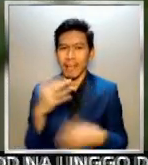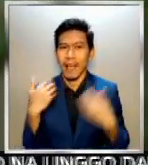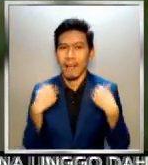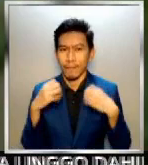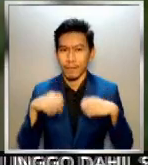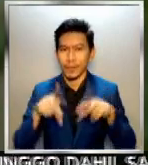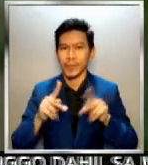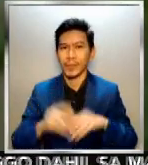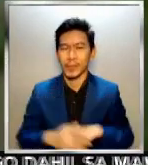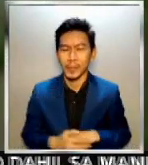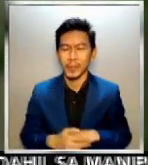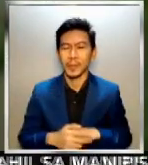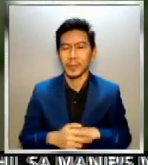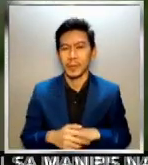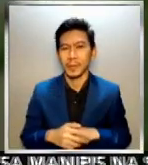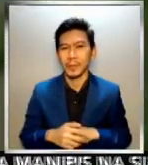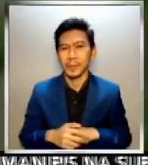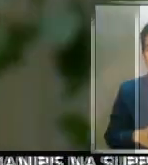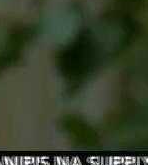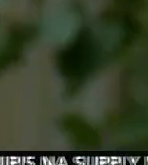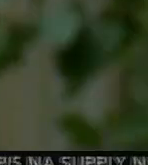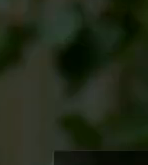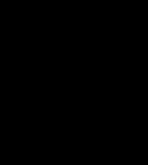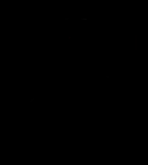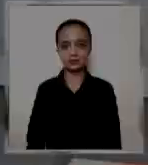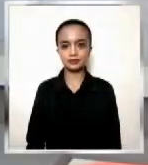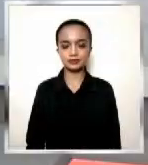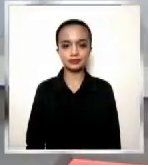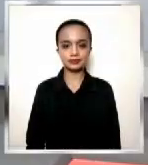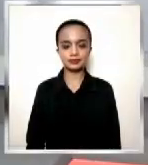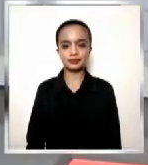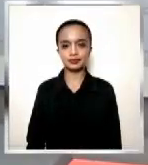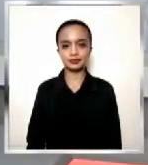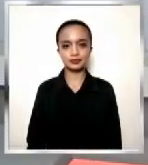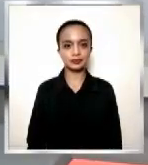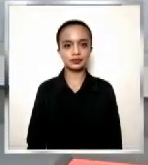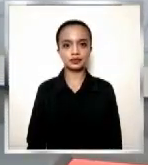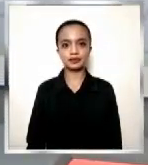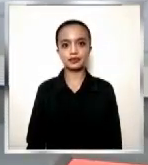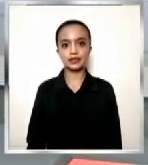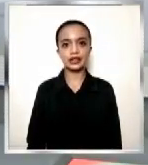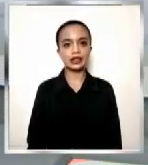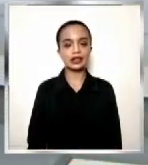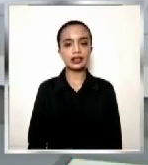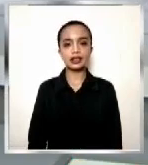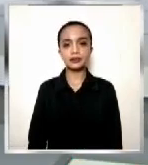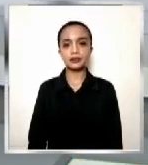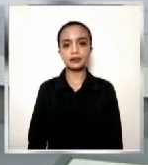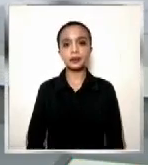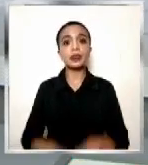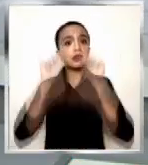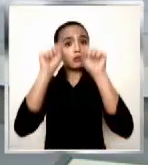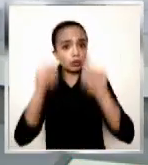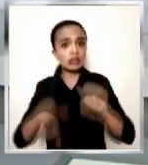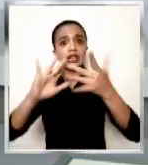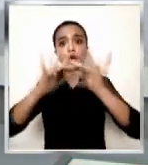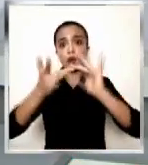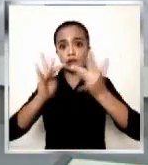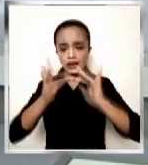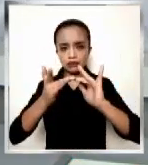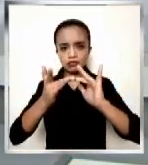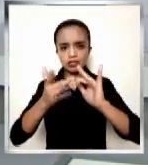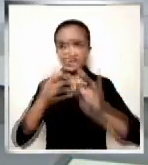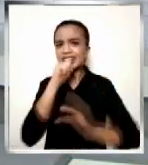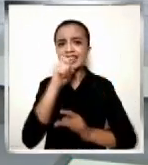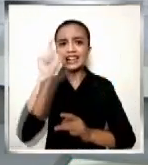Mariz Umali, Nakatutok, 24 Oras. Pwede nang gawin online at hindi na rin kailangan ng personal appearance ang